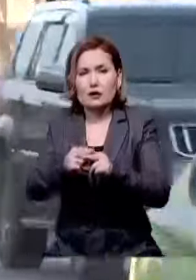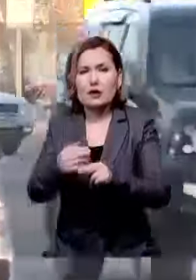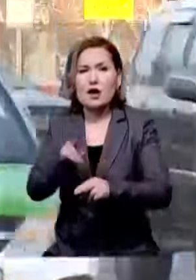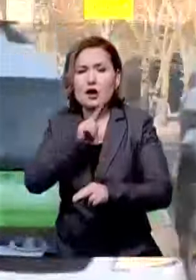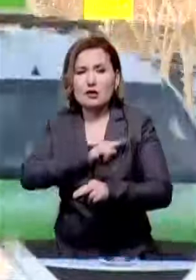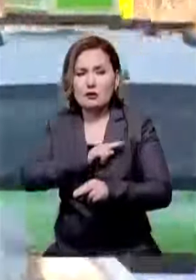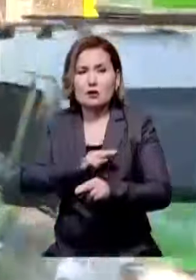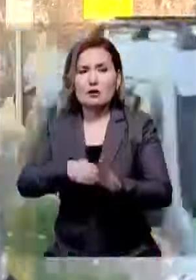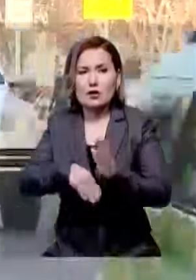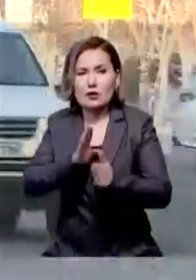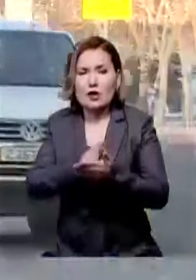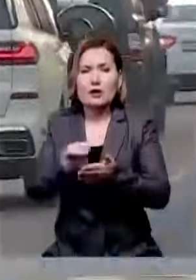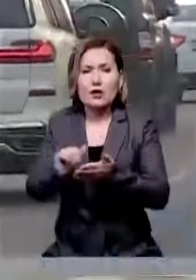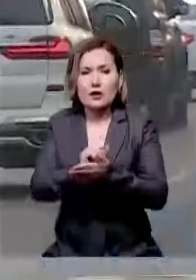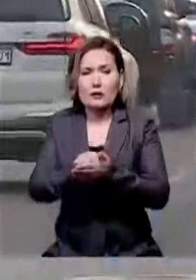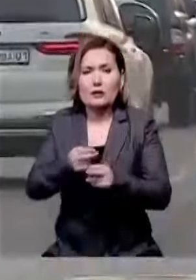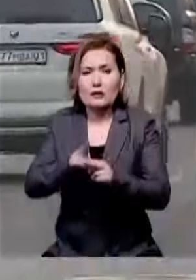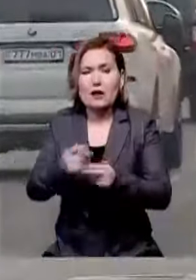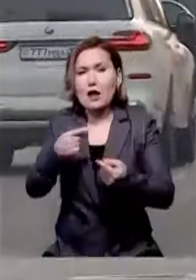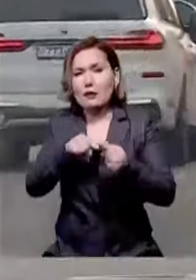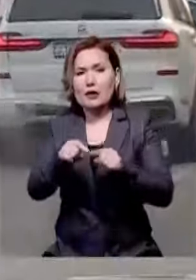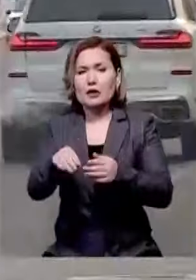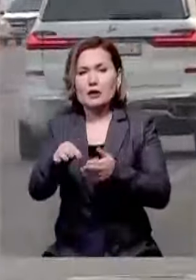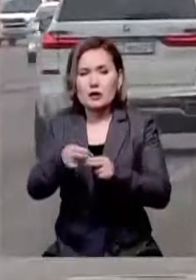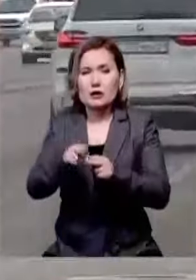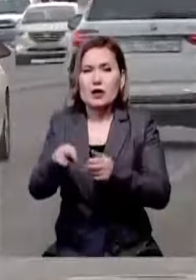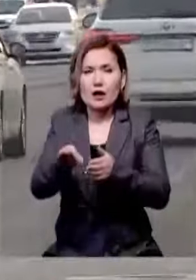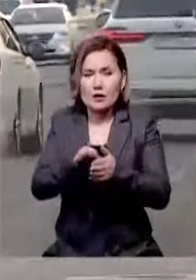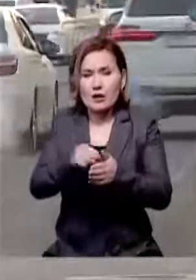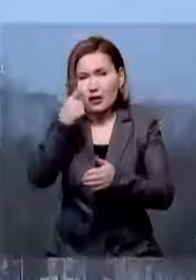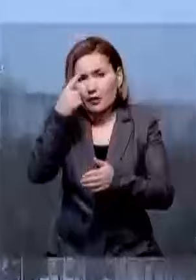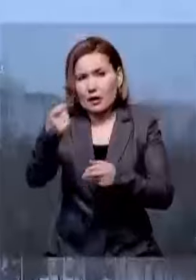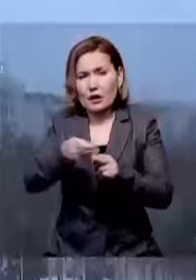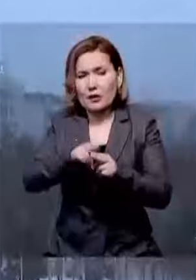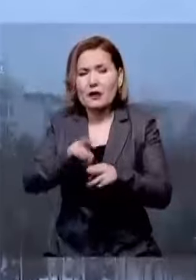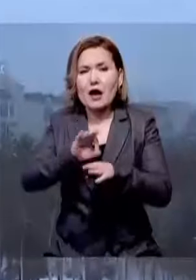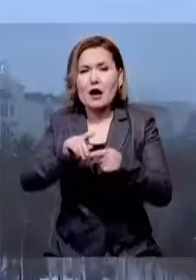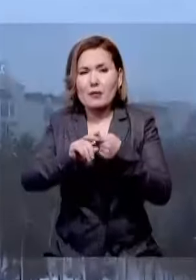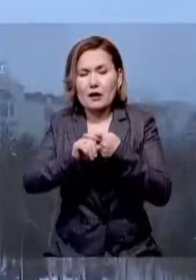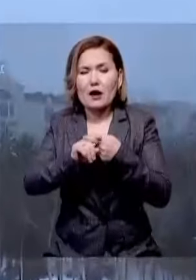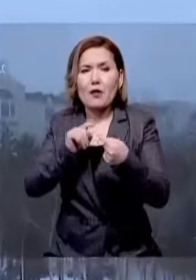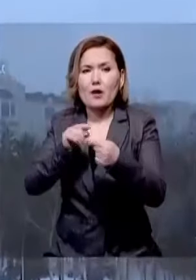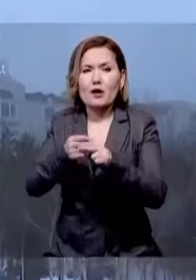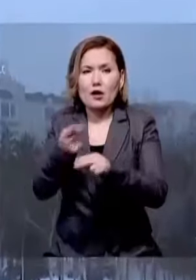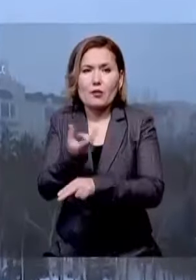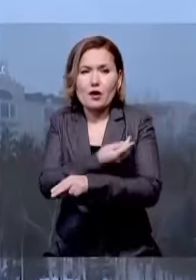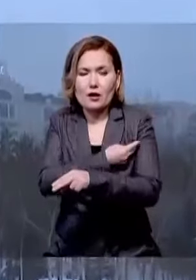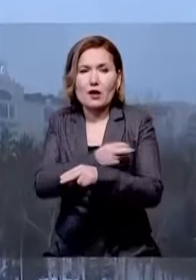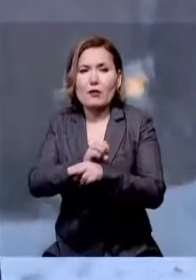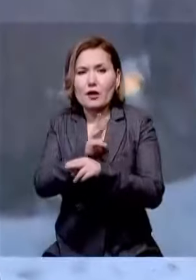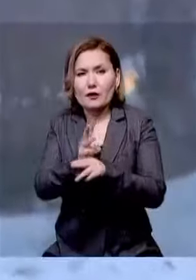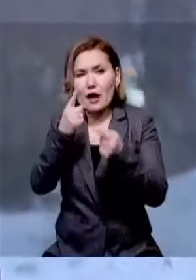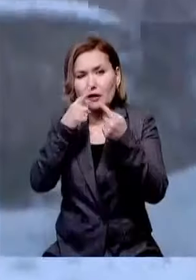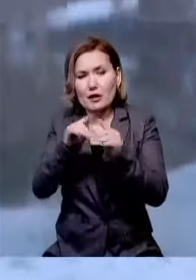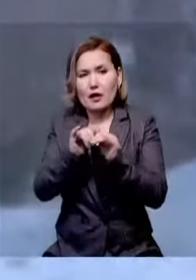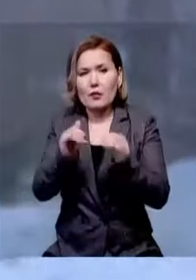қамтамасыз етуге бағытталған. Құжатта тараптардың бірін-бірі жедел хабардар ету, эпидемияға қарсы шараларды жүргізуде практикалық